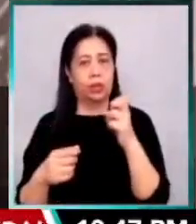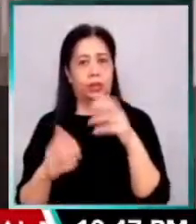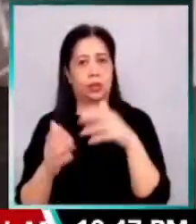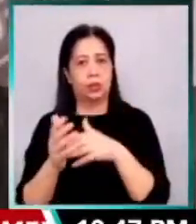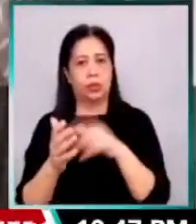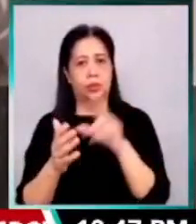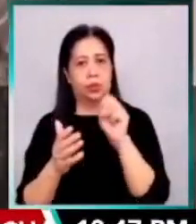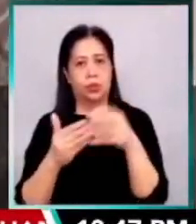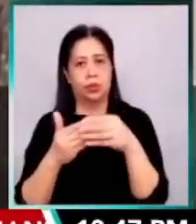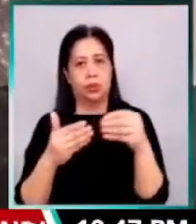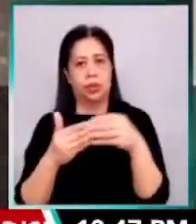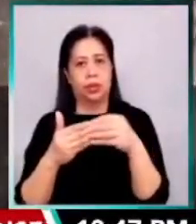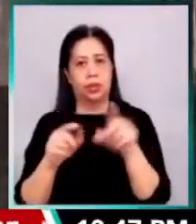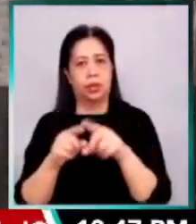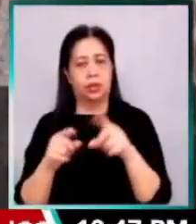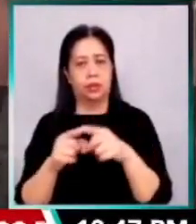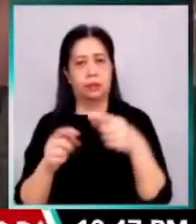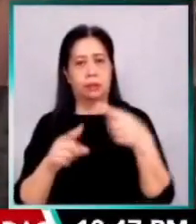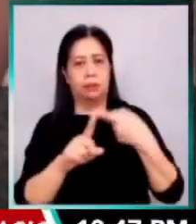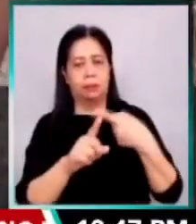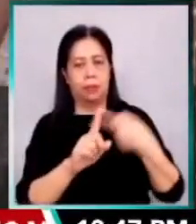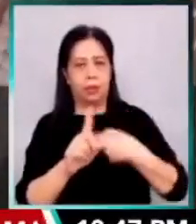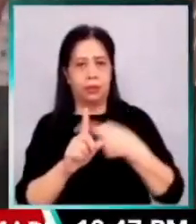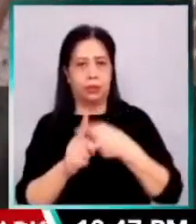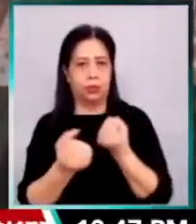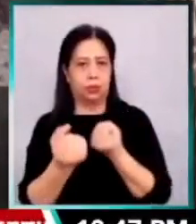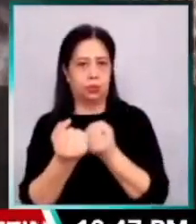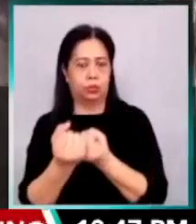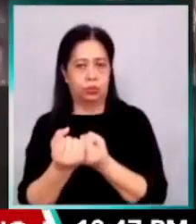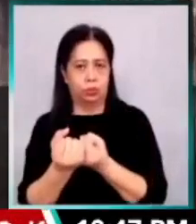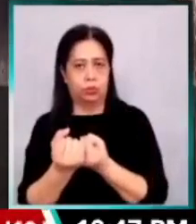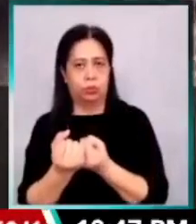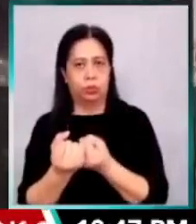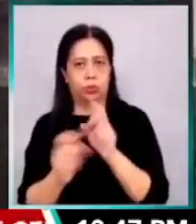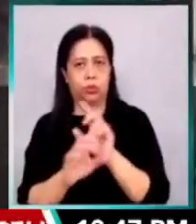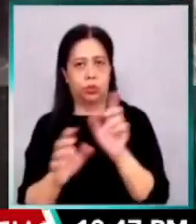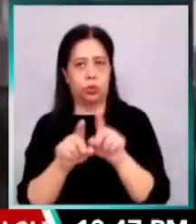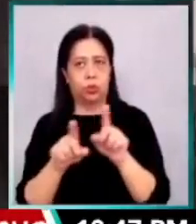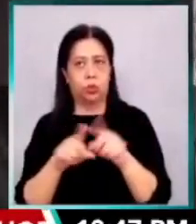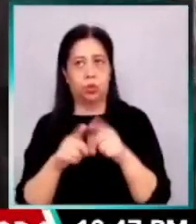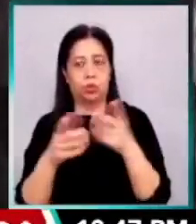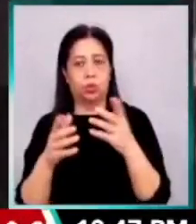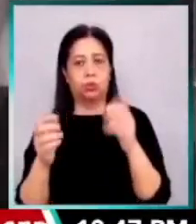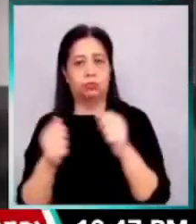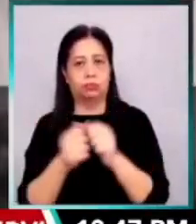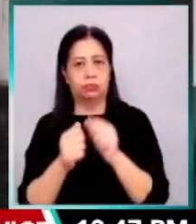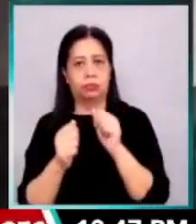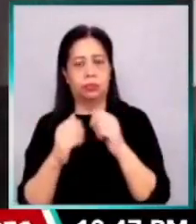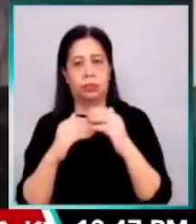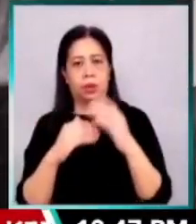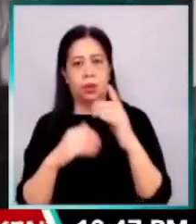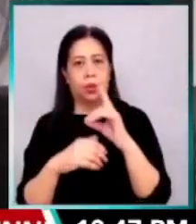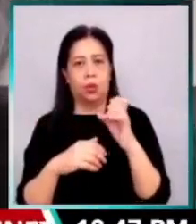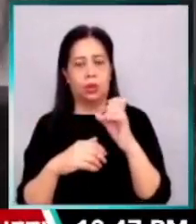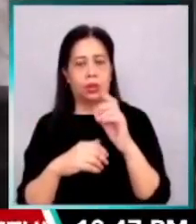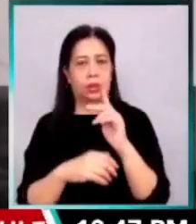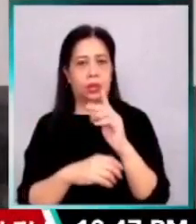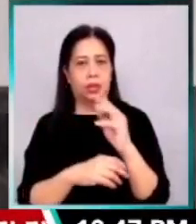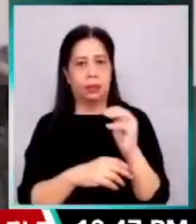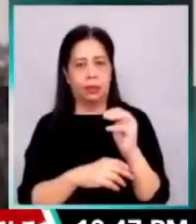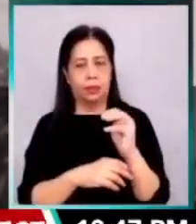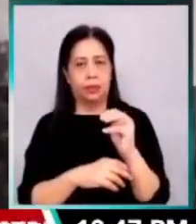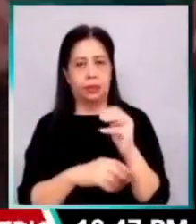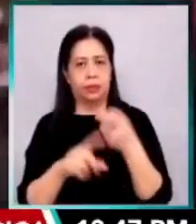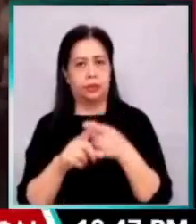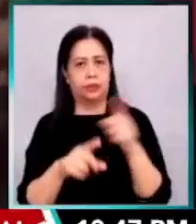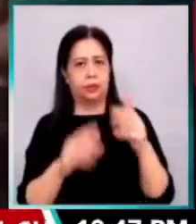$200,000 bilang monthly support. Hindi rin dapat na lumayo ang mga bata ng lampas 100 kilometers mula sa bahay